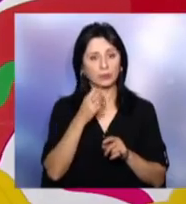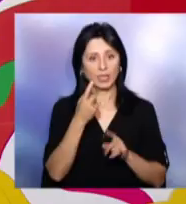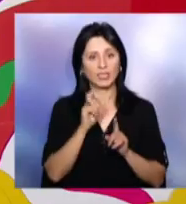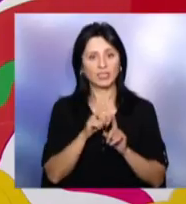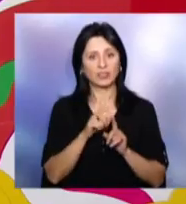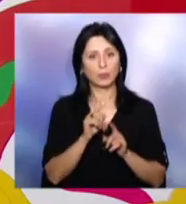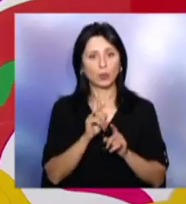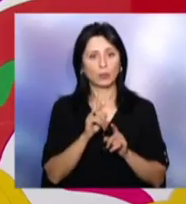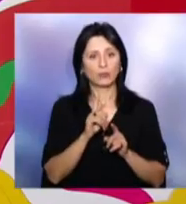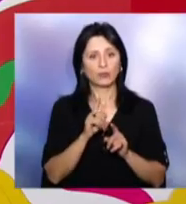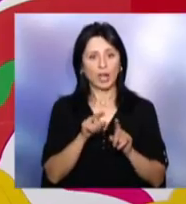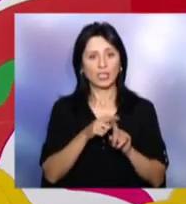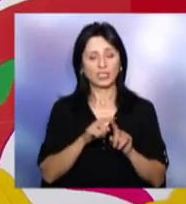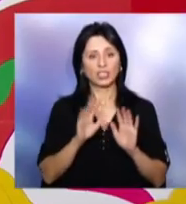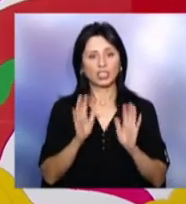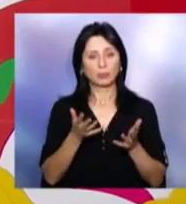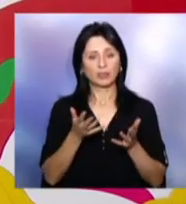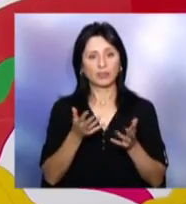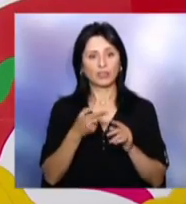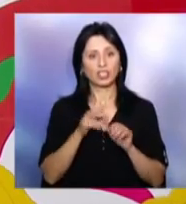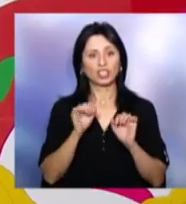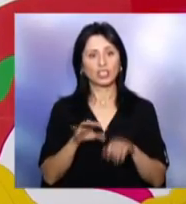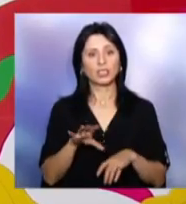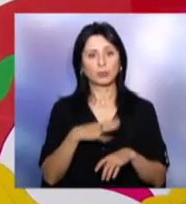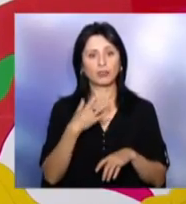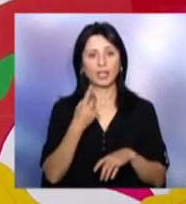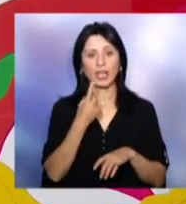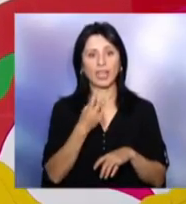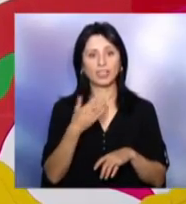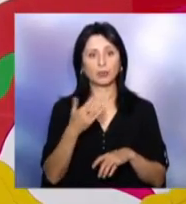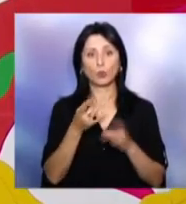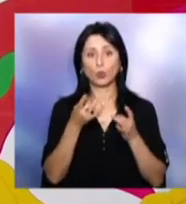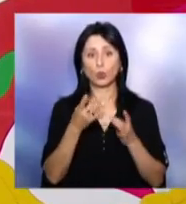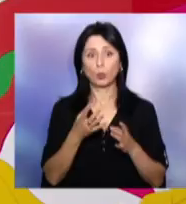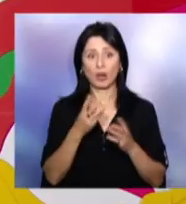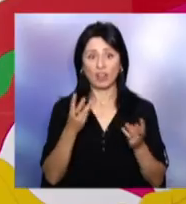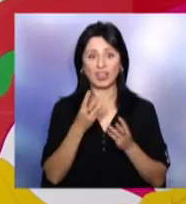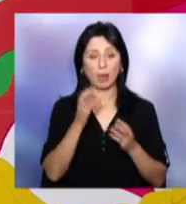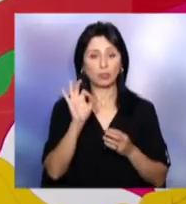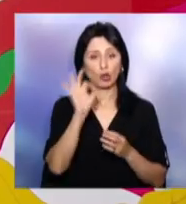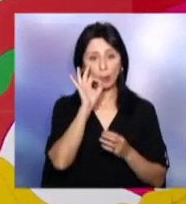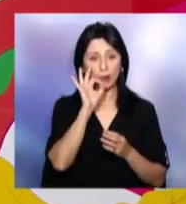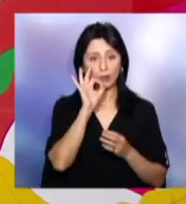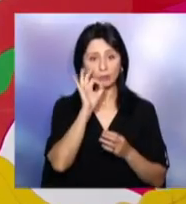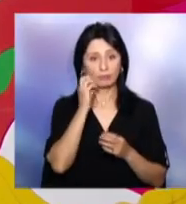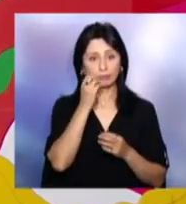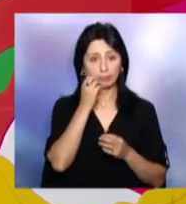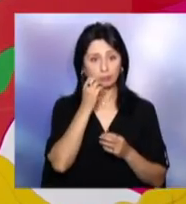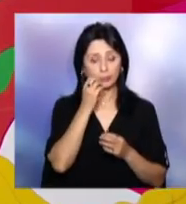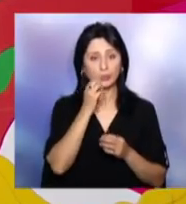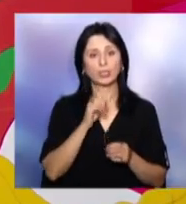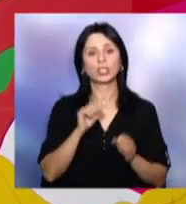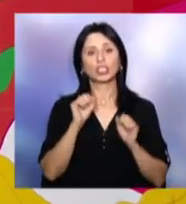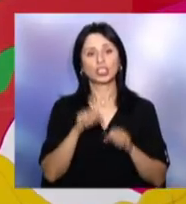სიტყვით, იმიტომ რომ ასეთ შემთხვევაში ეს შეიძლება იყოს ერთი მხრივ უბრალოდ დამწრობის დალორწოვანი გარსის დაზიანების